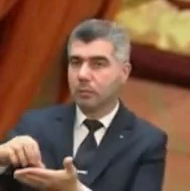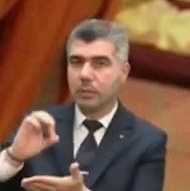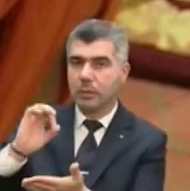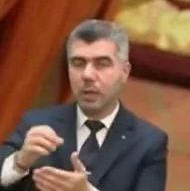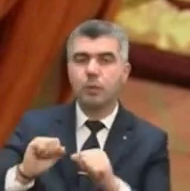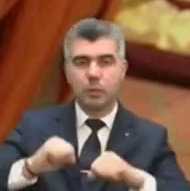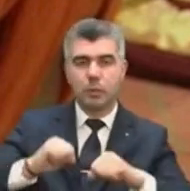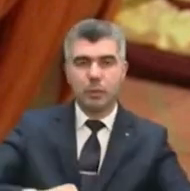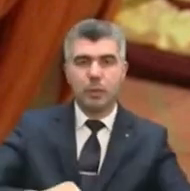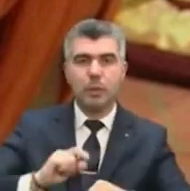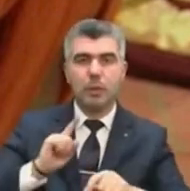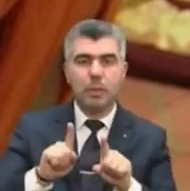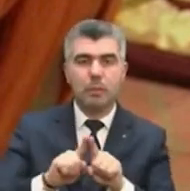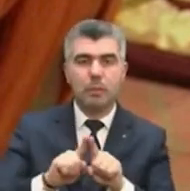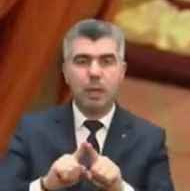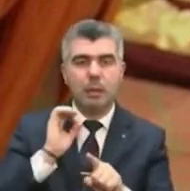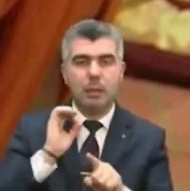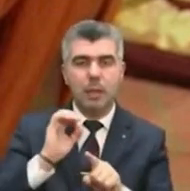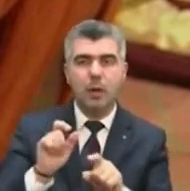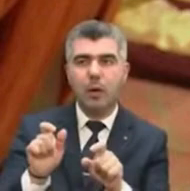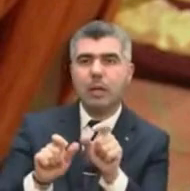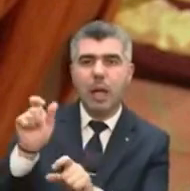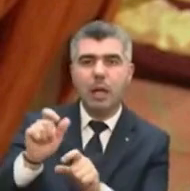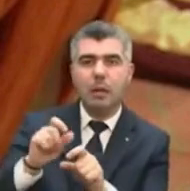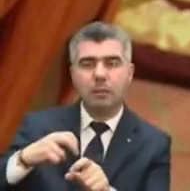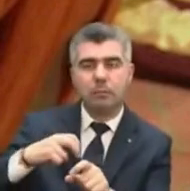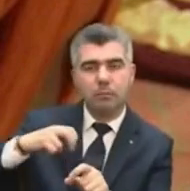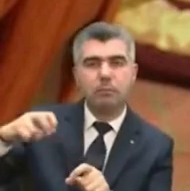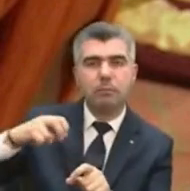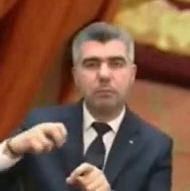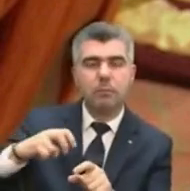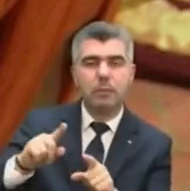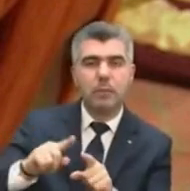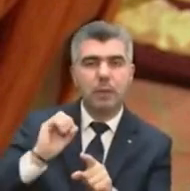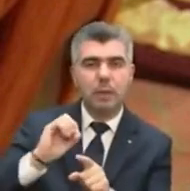الاستجابه الافضل لحاجيات تنقل المواطنين داخل المجال الترابي للجهات، وشكرا.